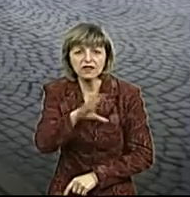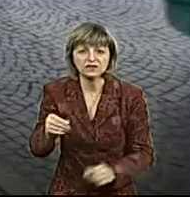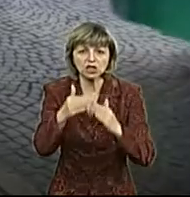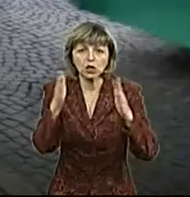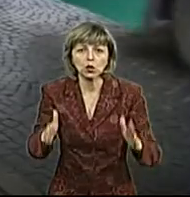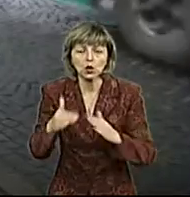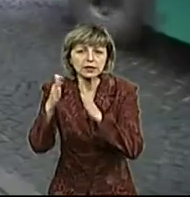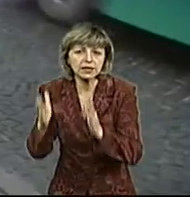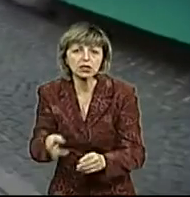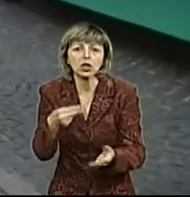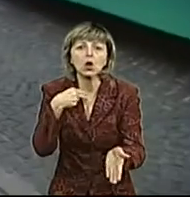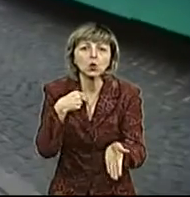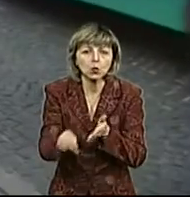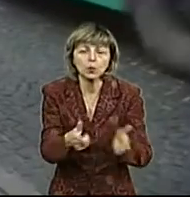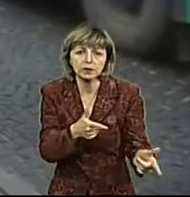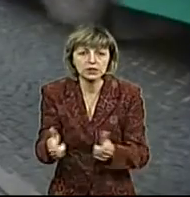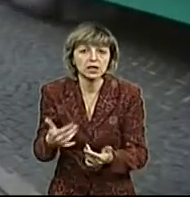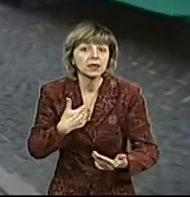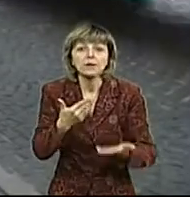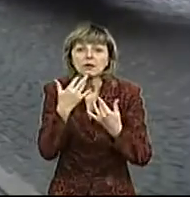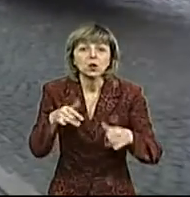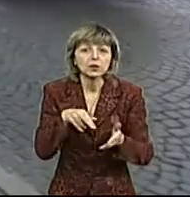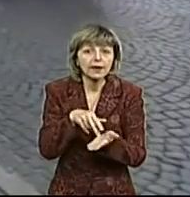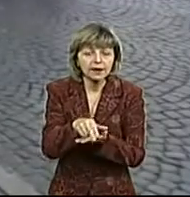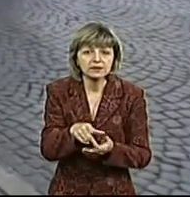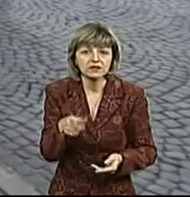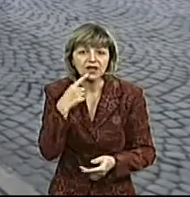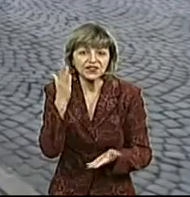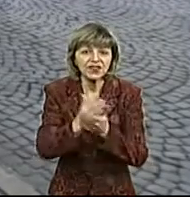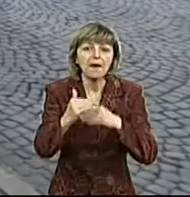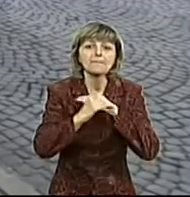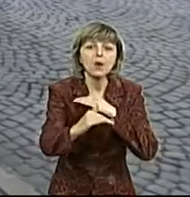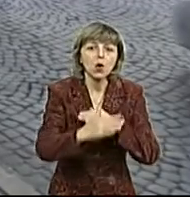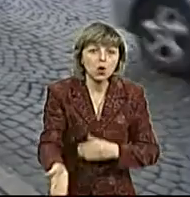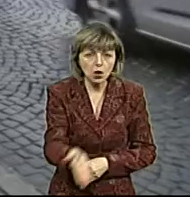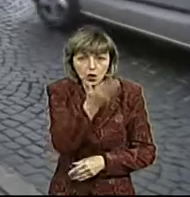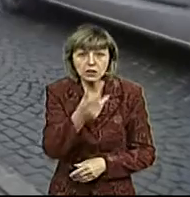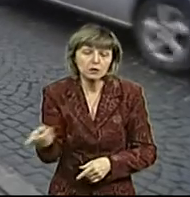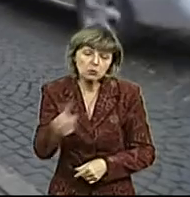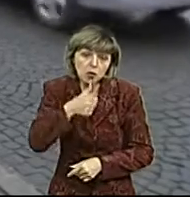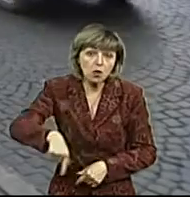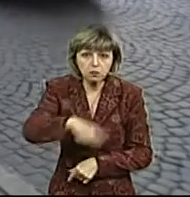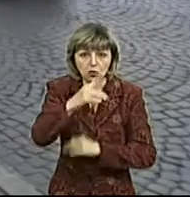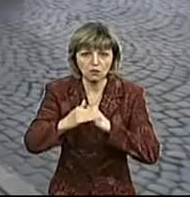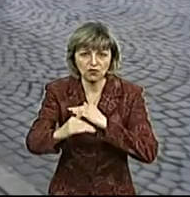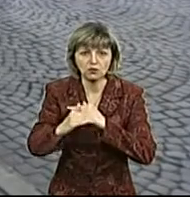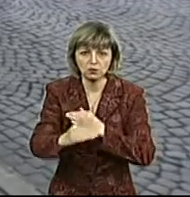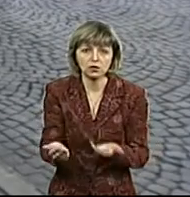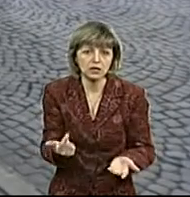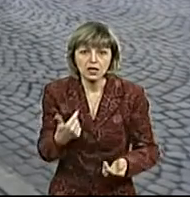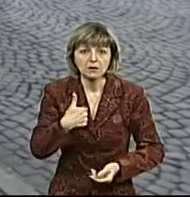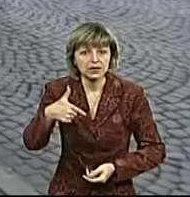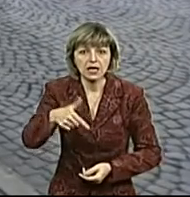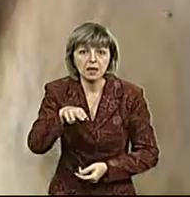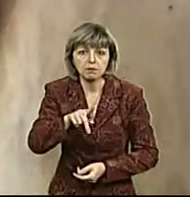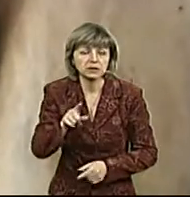куплені. Контейнера куплені, нам немає куди йти. Він каже, там поле є, ну будь ласка, хай йде в поле. Ми на ГБЗ